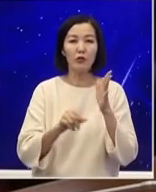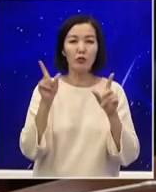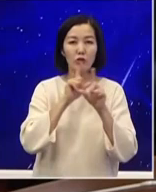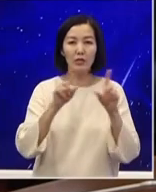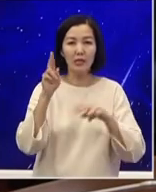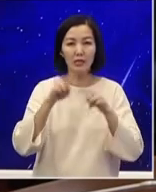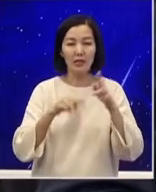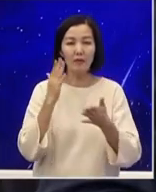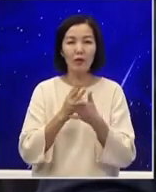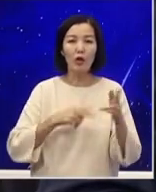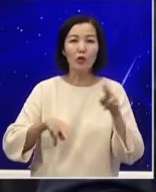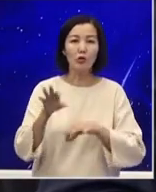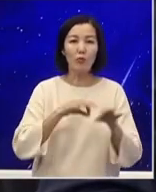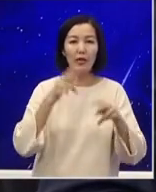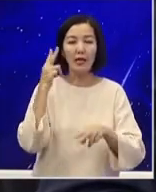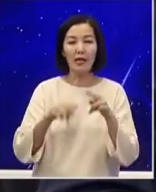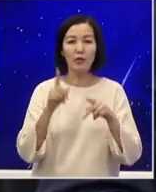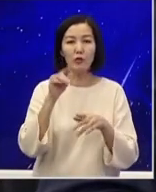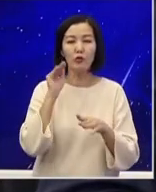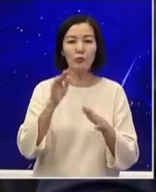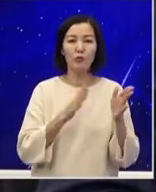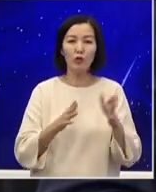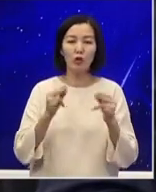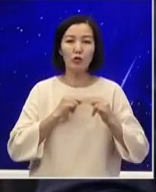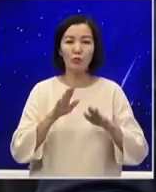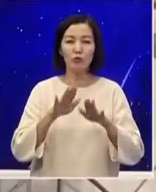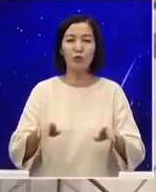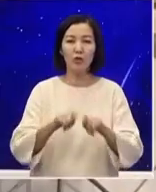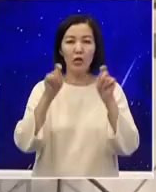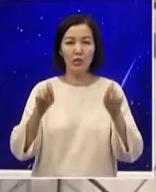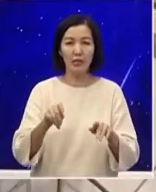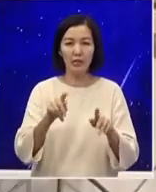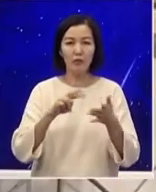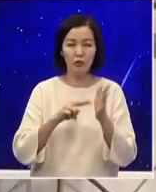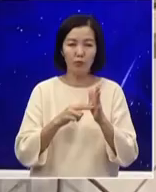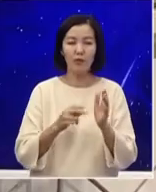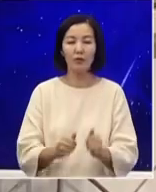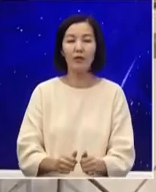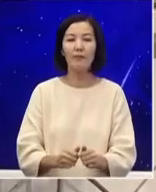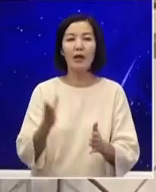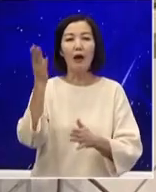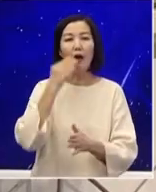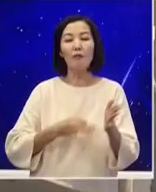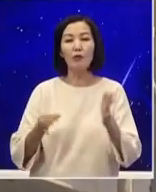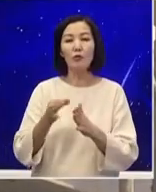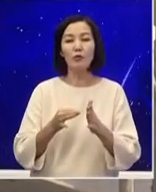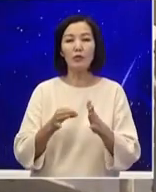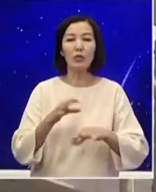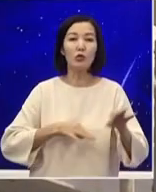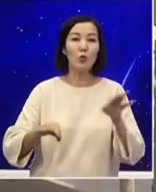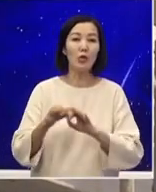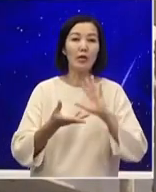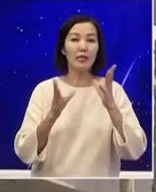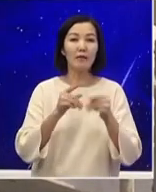жатыр. Жобалар аяқталған соң 100 000 тұрақты жұмыс орны құрылады деп жоспарлануда. Ал Алматы облысында жол картасы